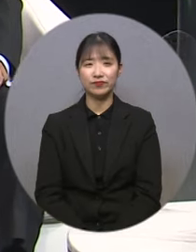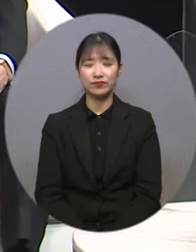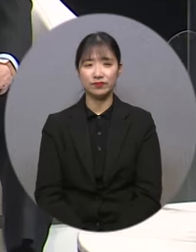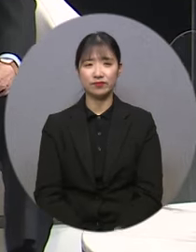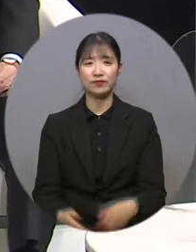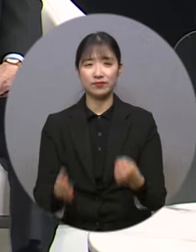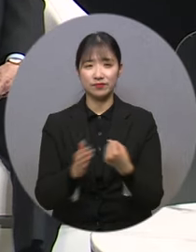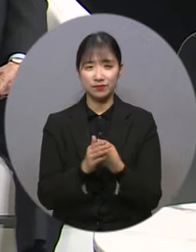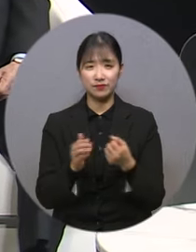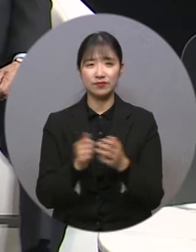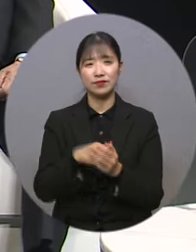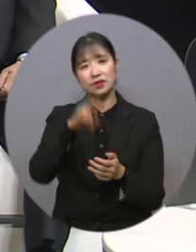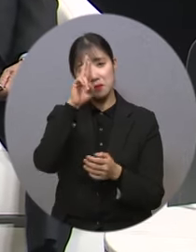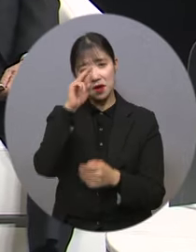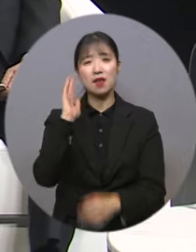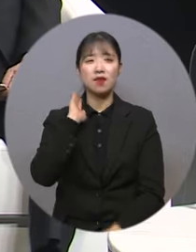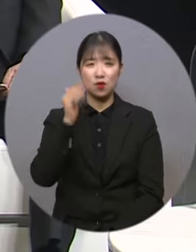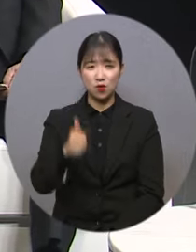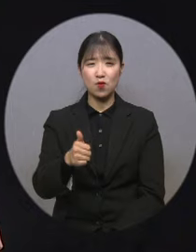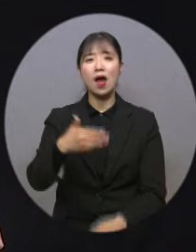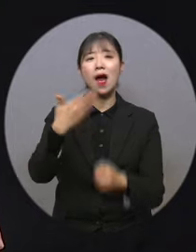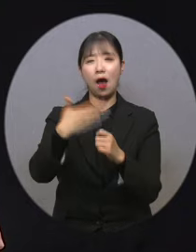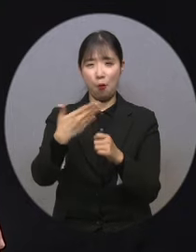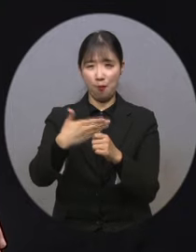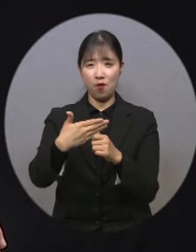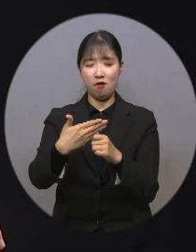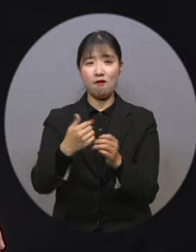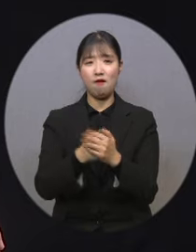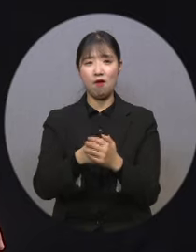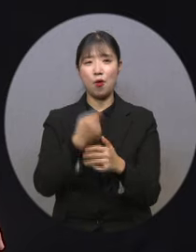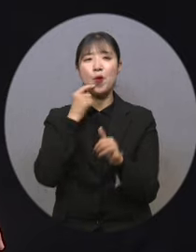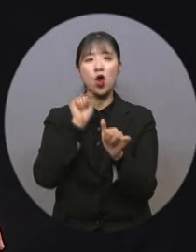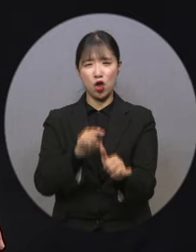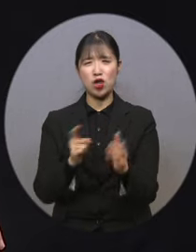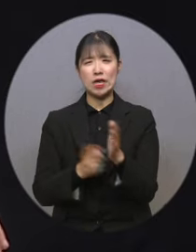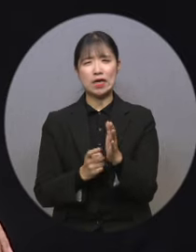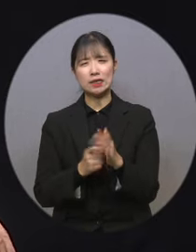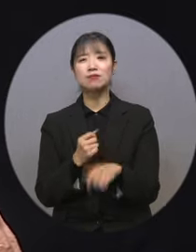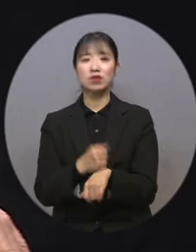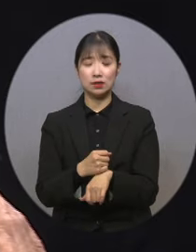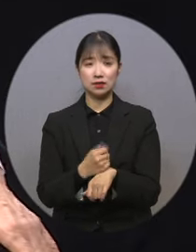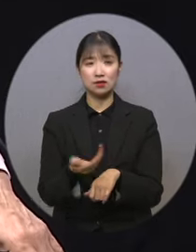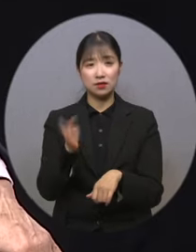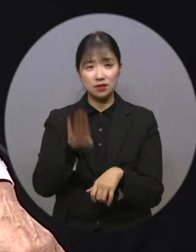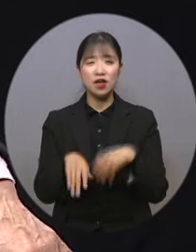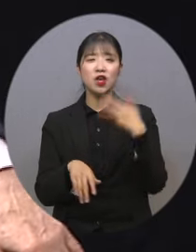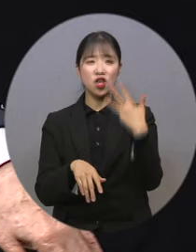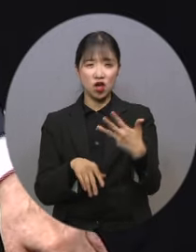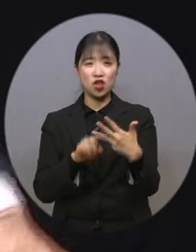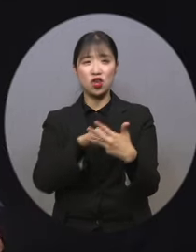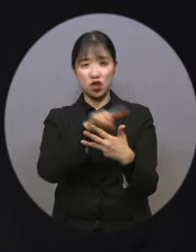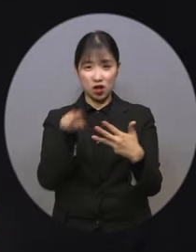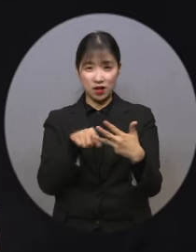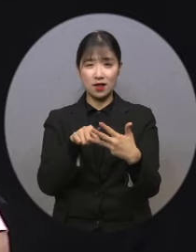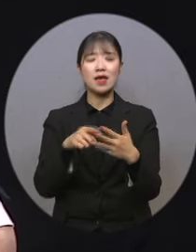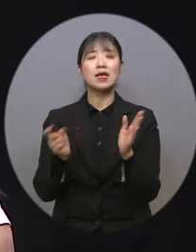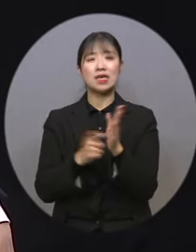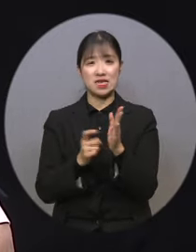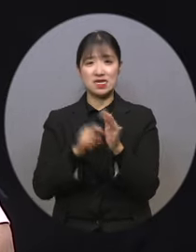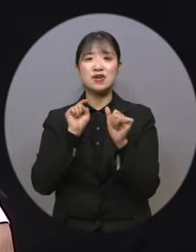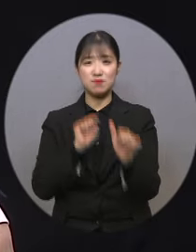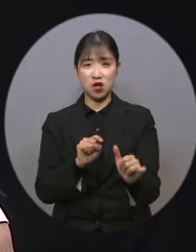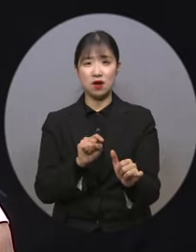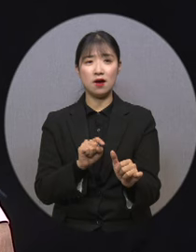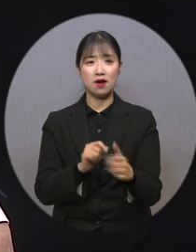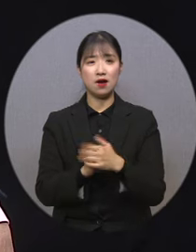그래서 박정희 대통령도 9번 긴급 재중 명령 팀 그 명령어를 했는데 그중에 8개 난 기뻐 긴급 명령